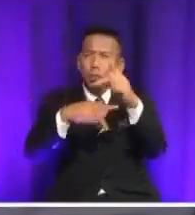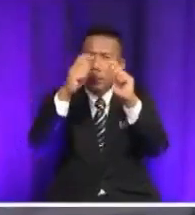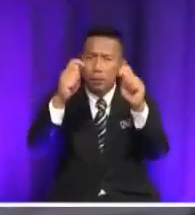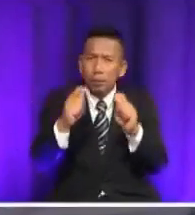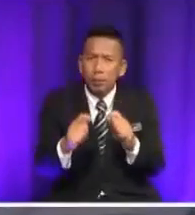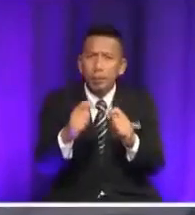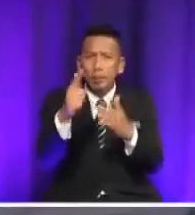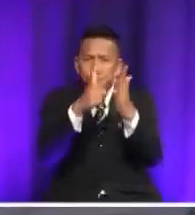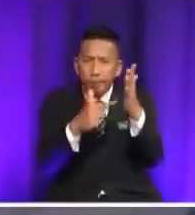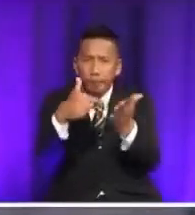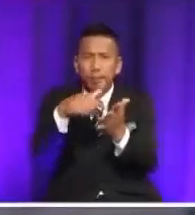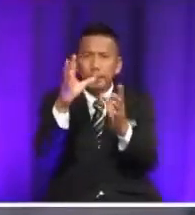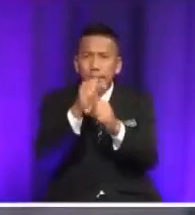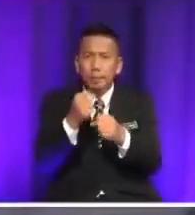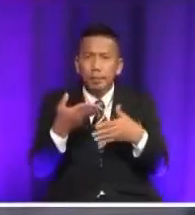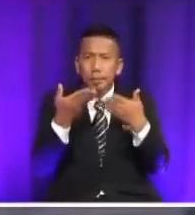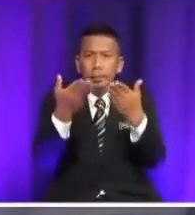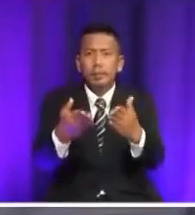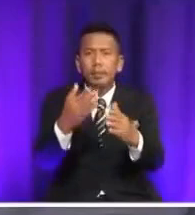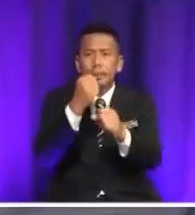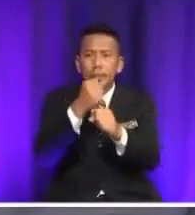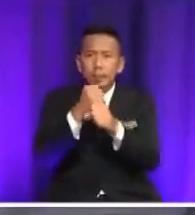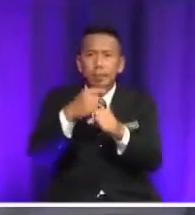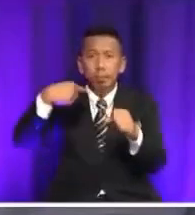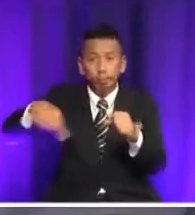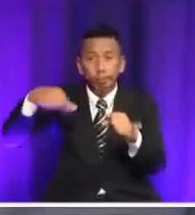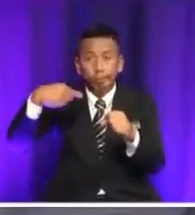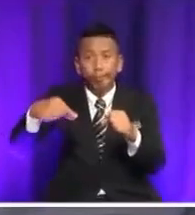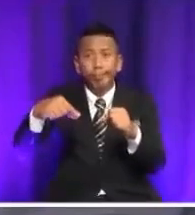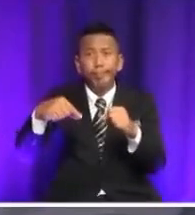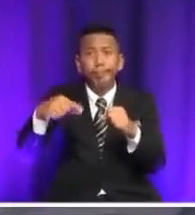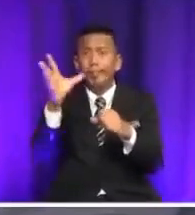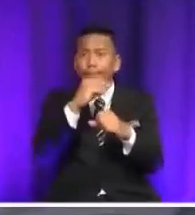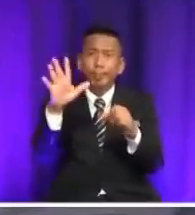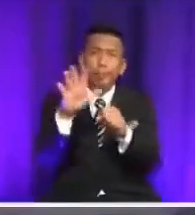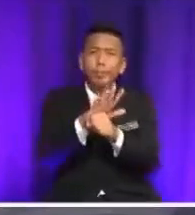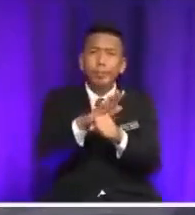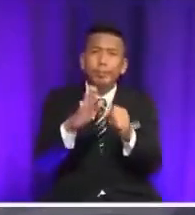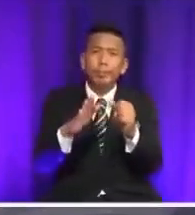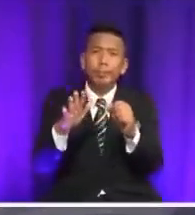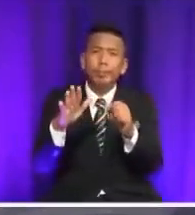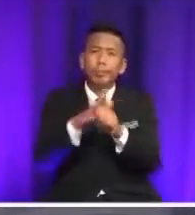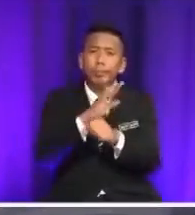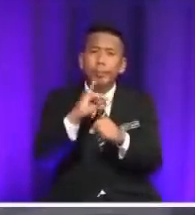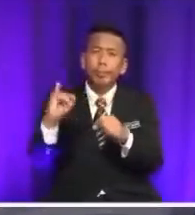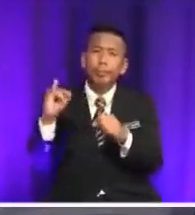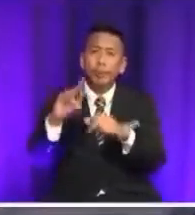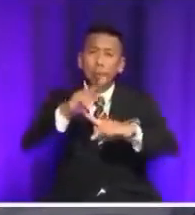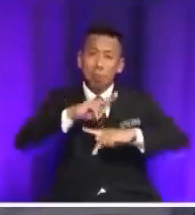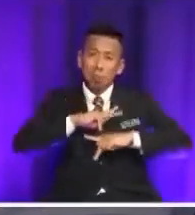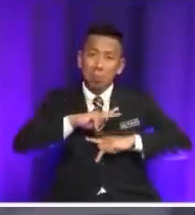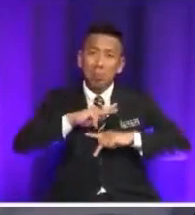memberikan hasil yang kecil yang berkualitimum dan dapat memenuhi naluri bagi mencari kepuasan kerja Maksudnya